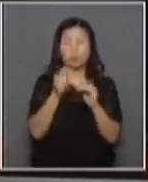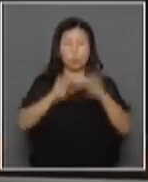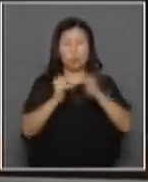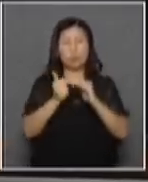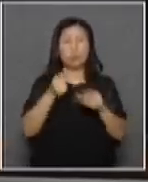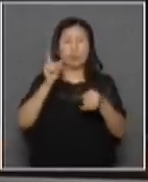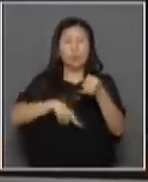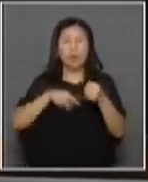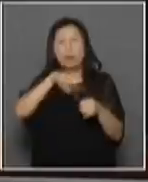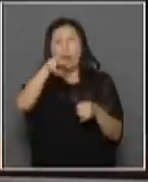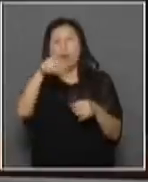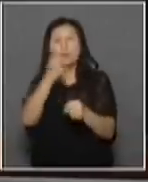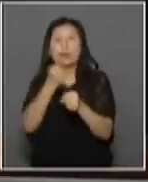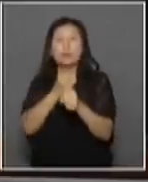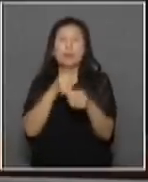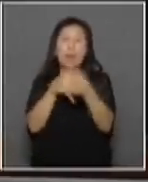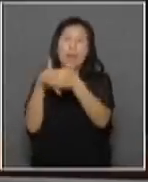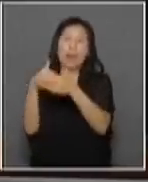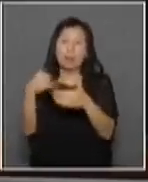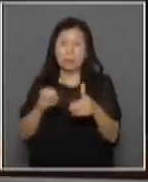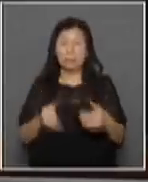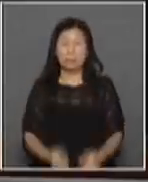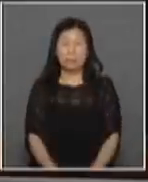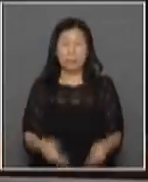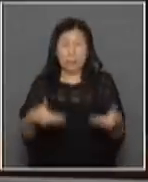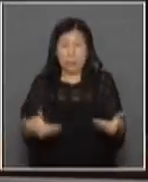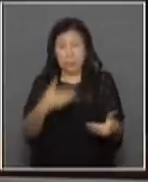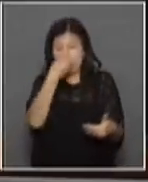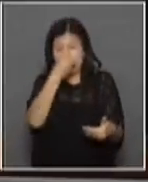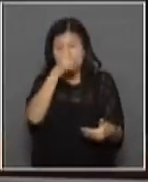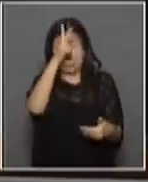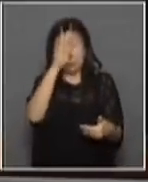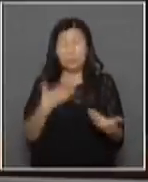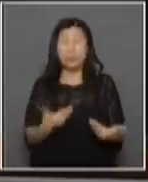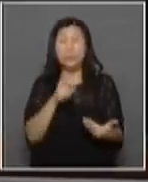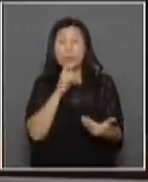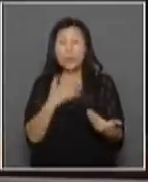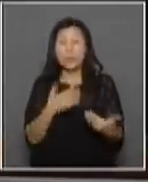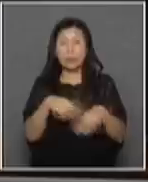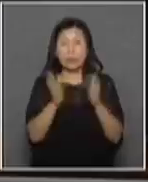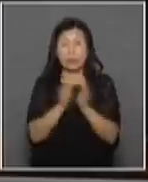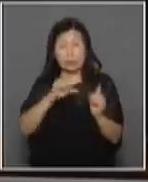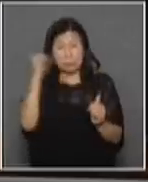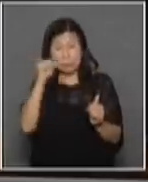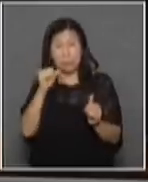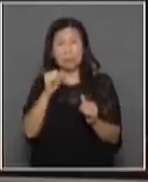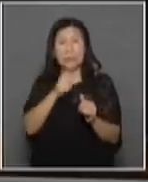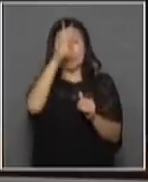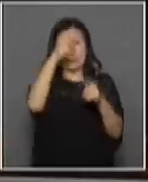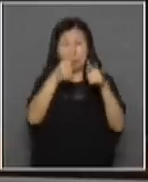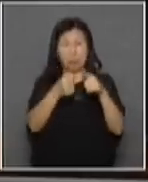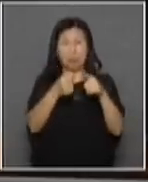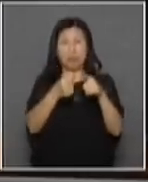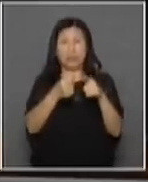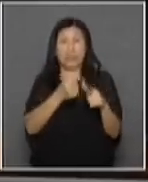揾到就业机会。不过而家香港政府咧，竟然用健全人士嘅公务员